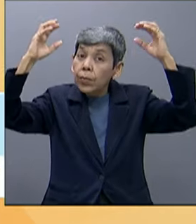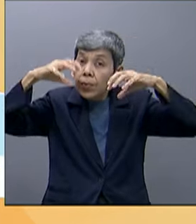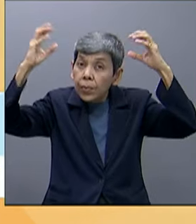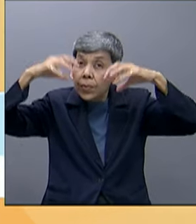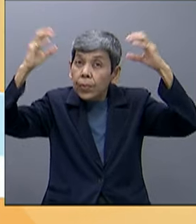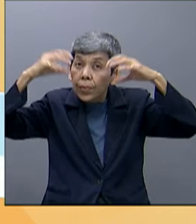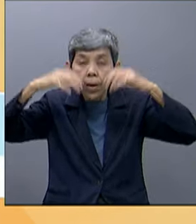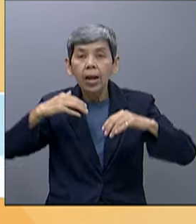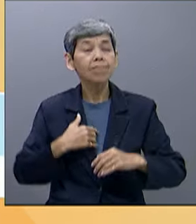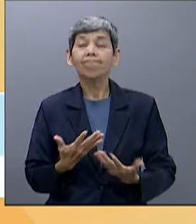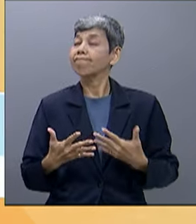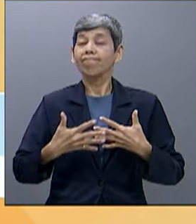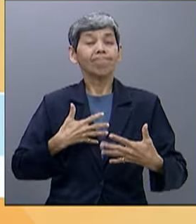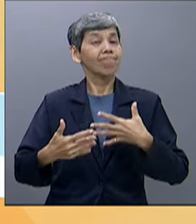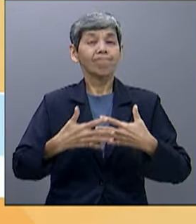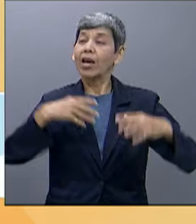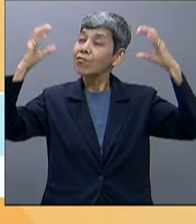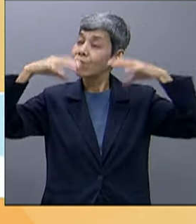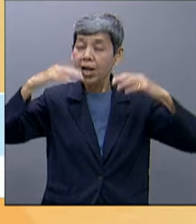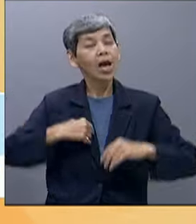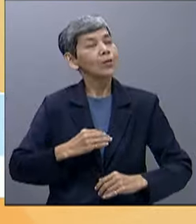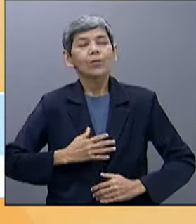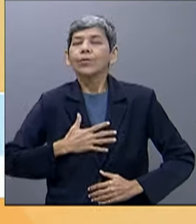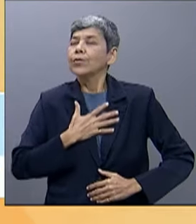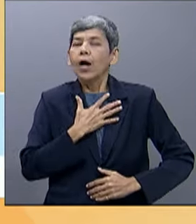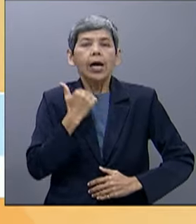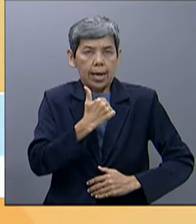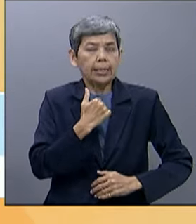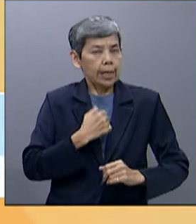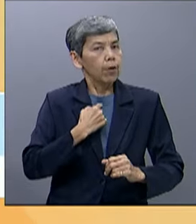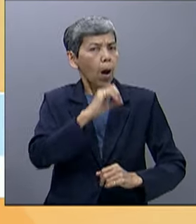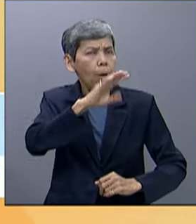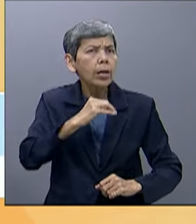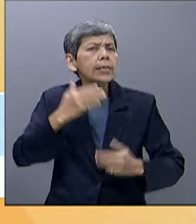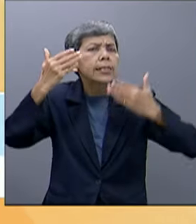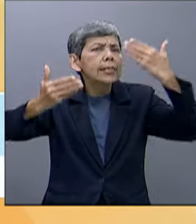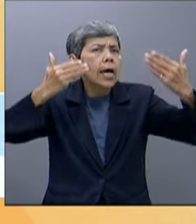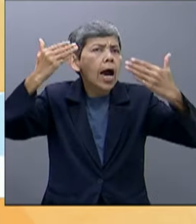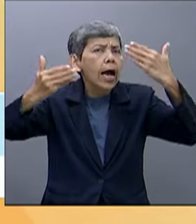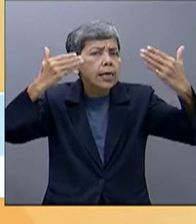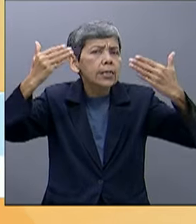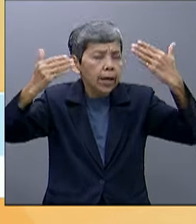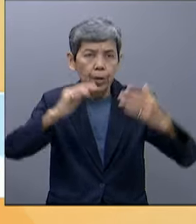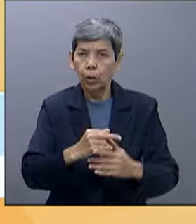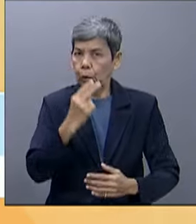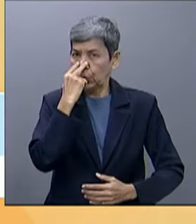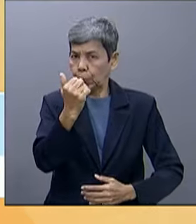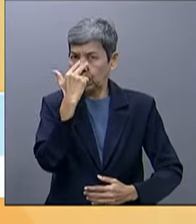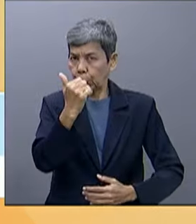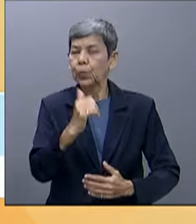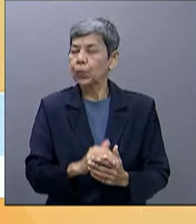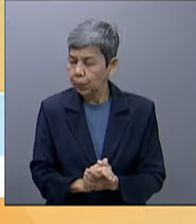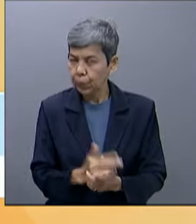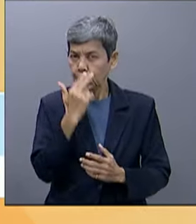ครับ นะแต่เราก็ไม่หวั่นนะคะเราก็ยังชุ่มฉ่ำอยู่แล้วก็อยากจะนำเสนอว่ากิจกรรมนี้ค่ะเป็นกิจกรรมที่ดีมากๆแล้วก็มีกิจกรรม